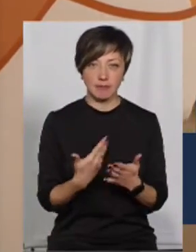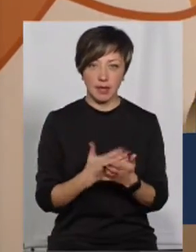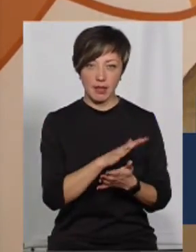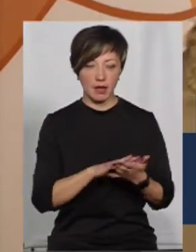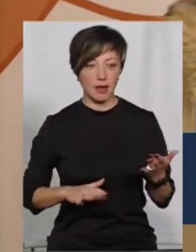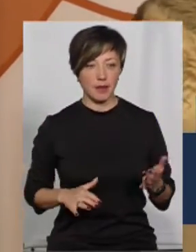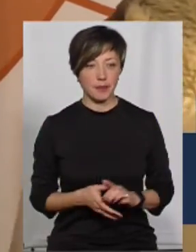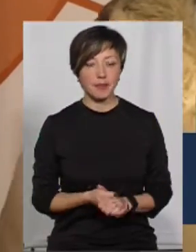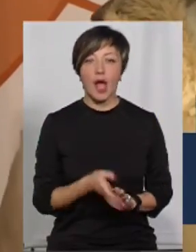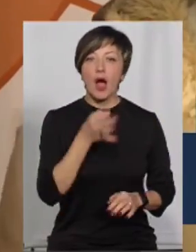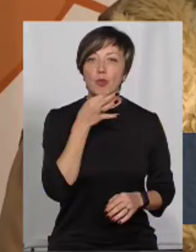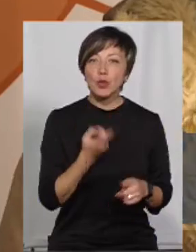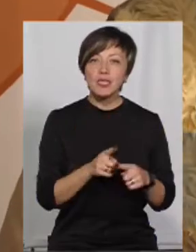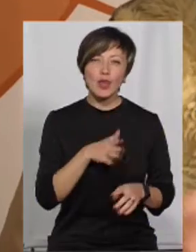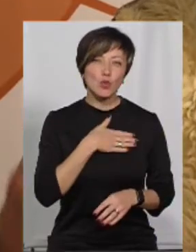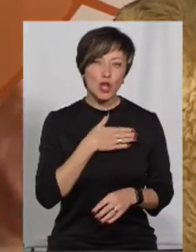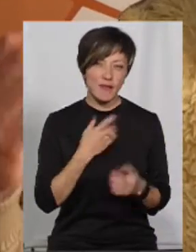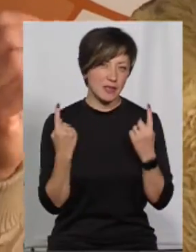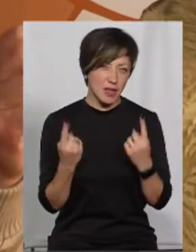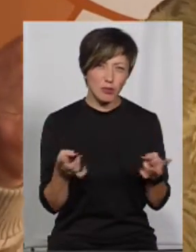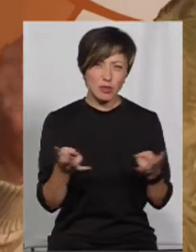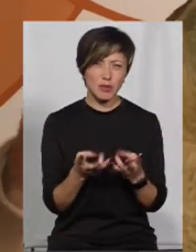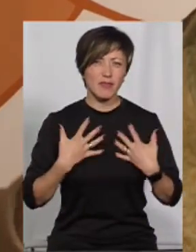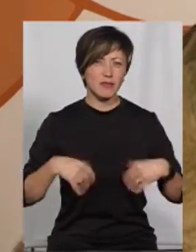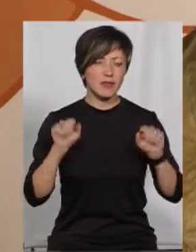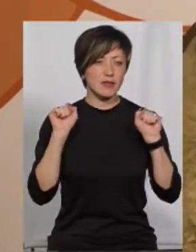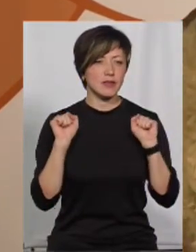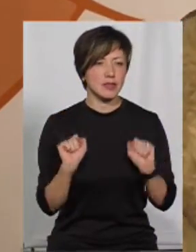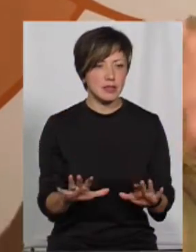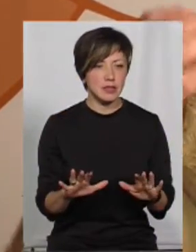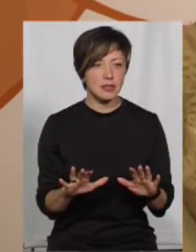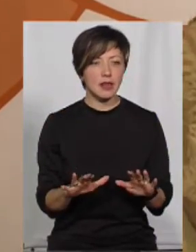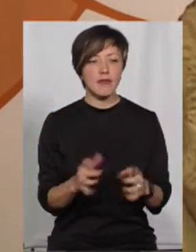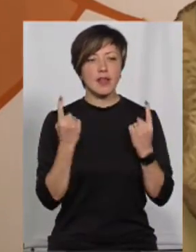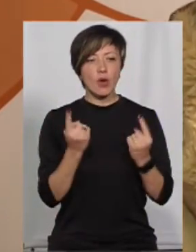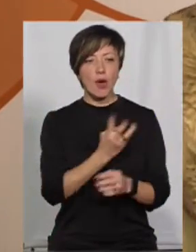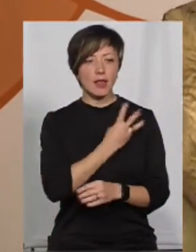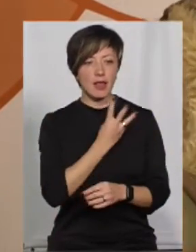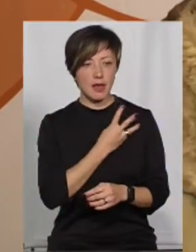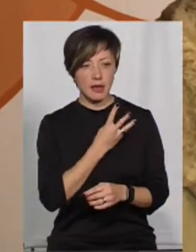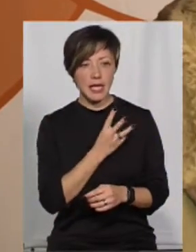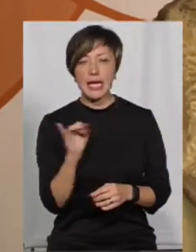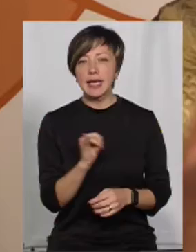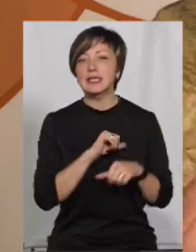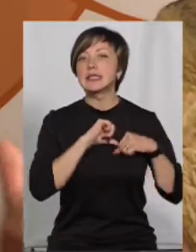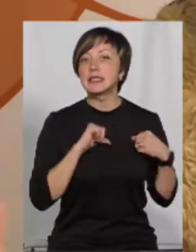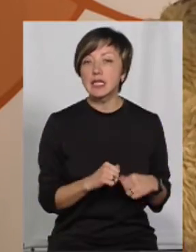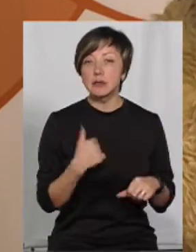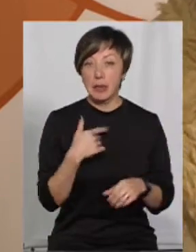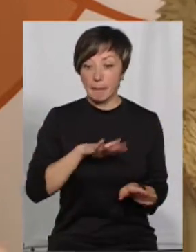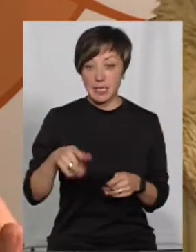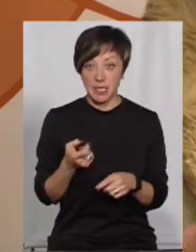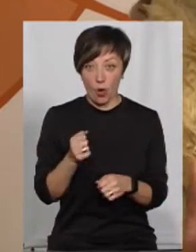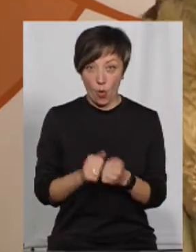Все. Подобається оця душевність велика, вона потребує дуже великих затрат, великої енергії і серця. От мене після